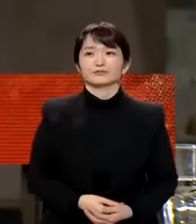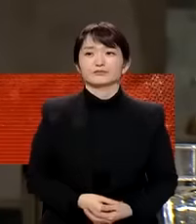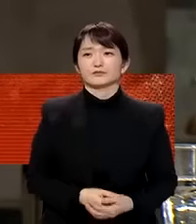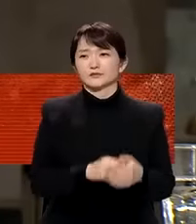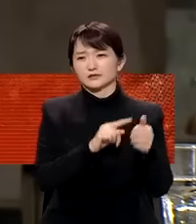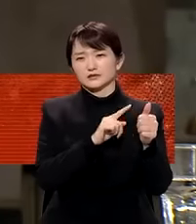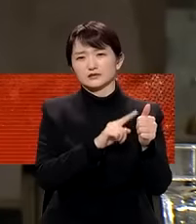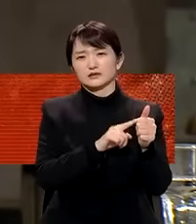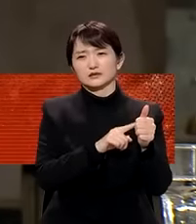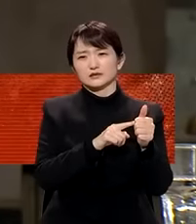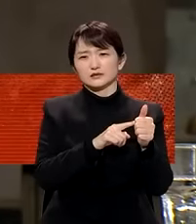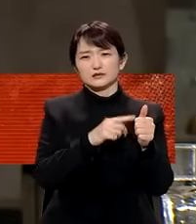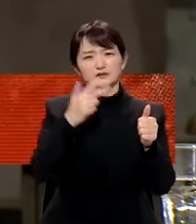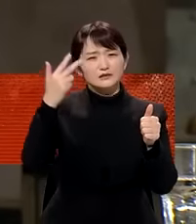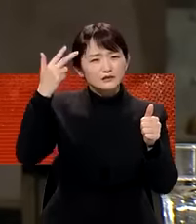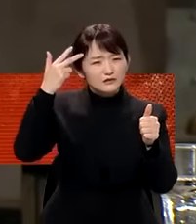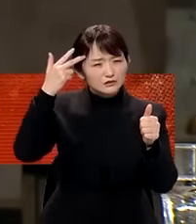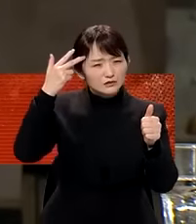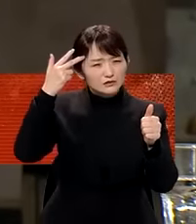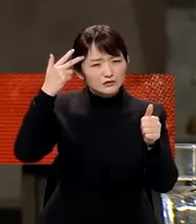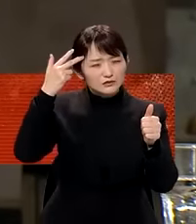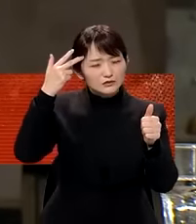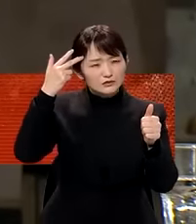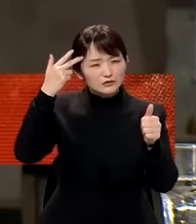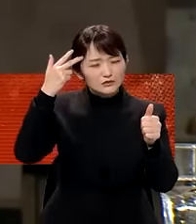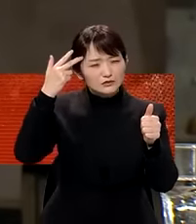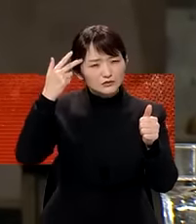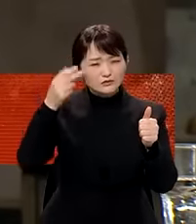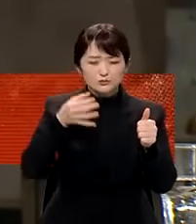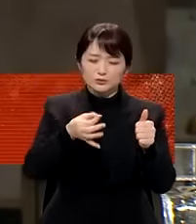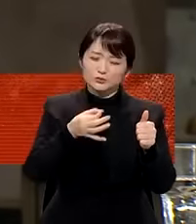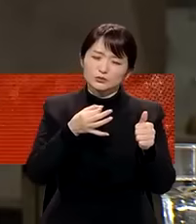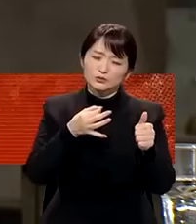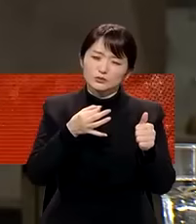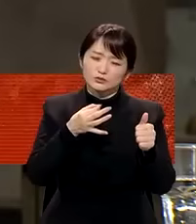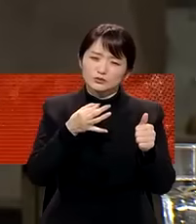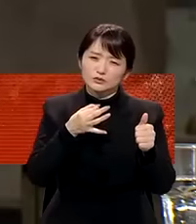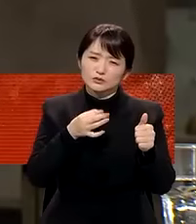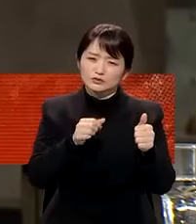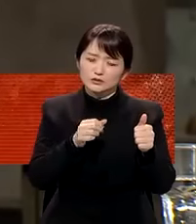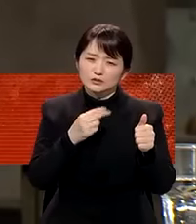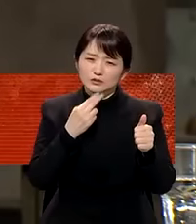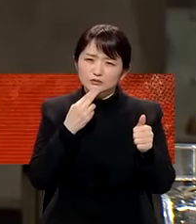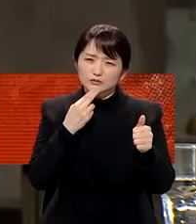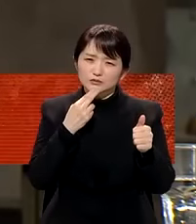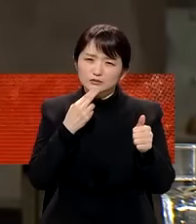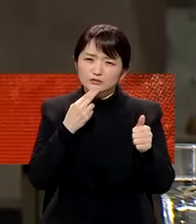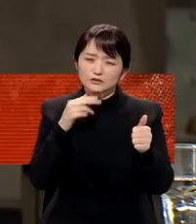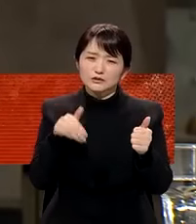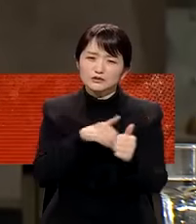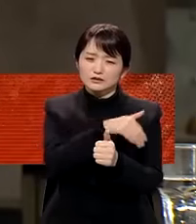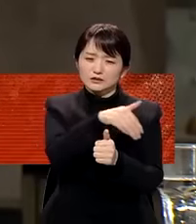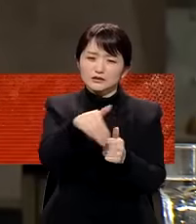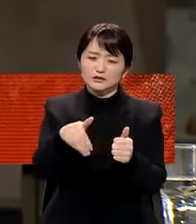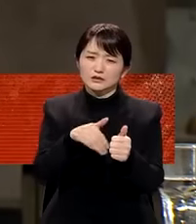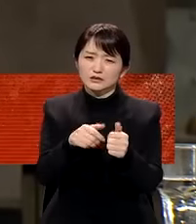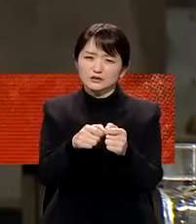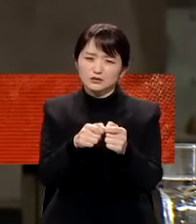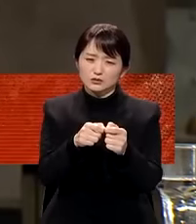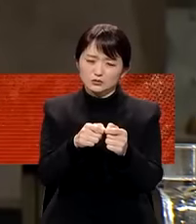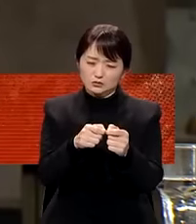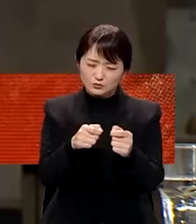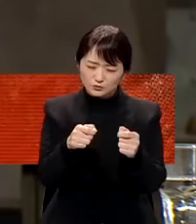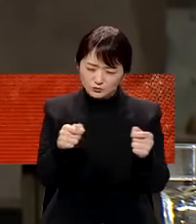저분 같은 경우는 정신적 또는 경제적으로 상당히 그 오랫동안 저런 사황이 지속된 것으로 보여서 보호가 아주